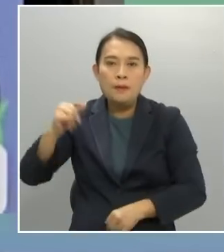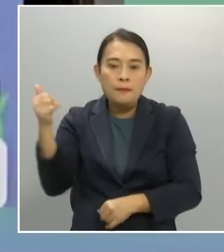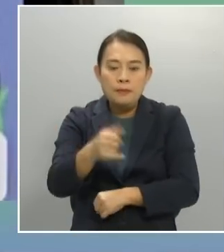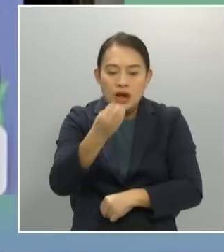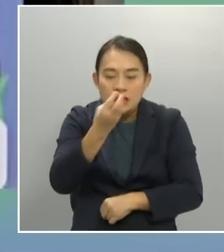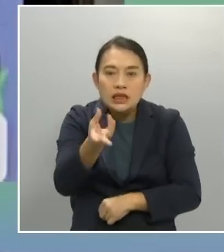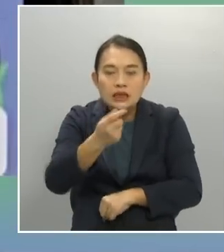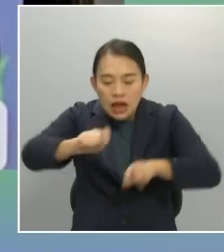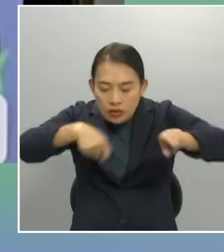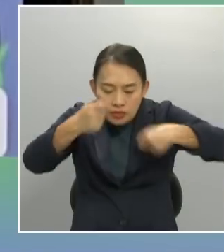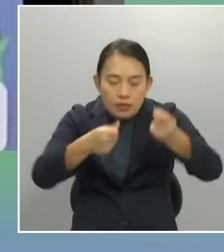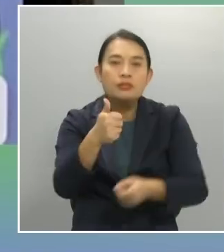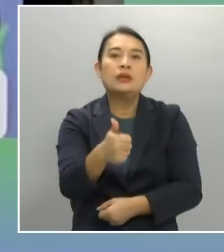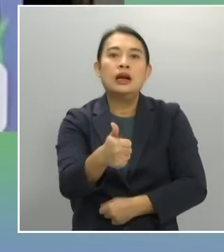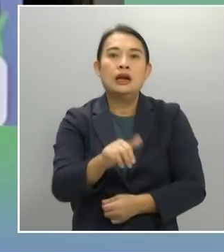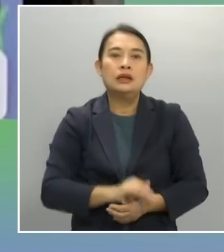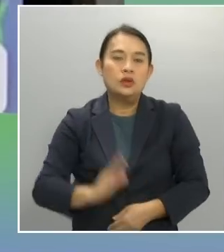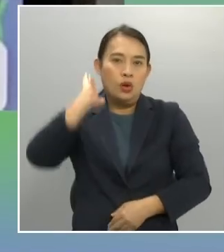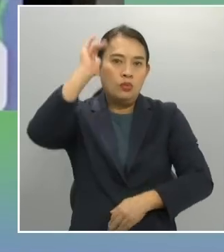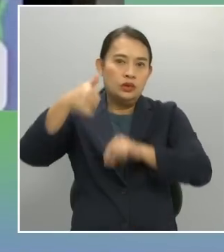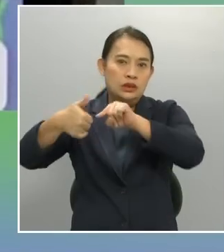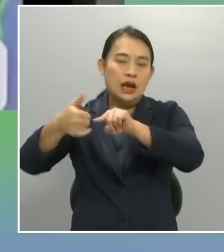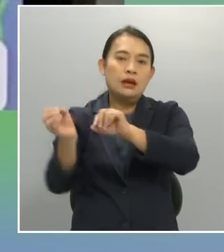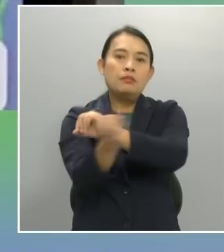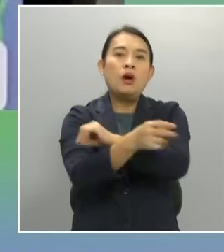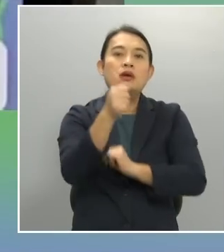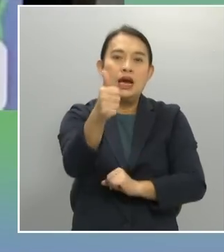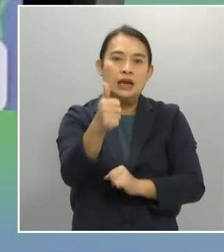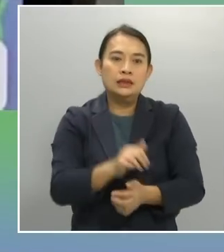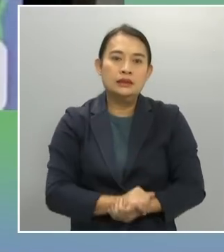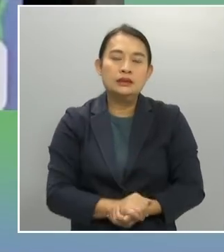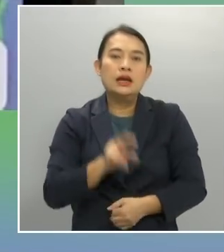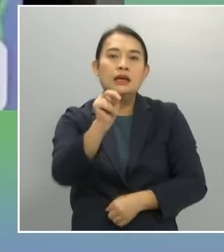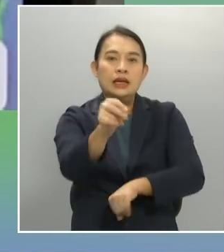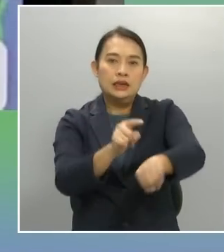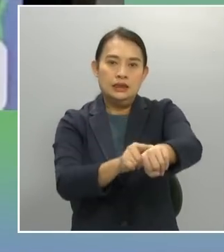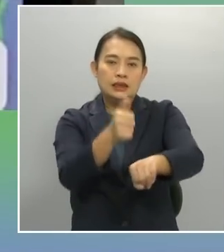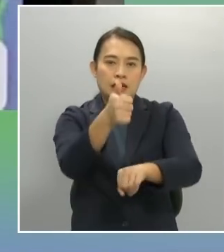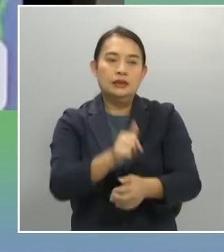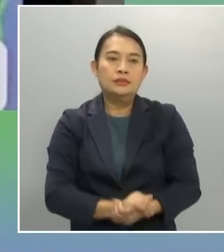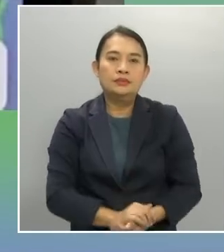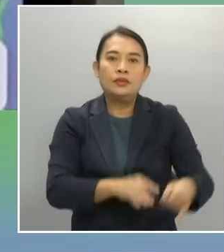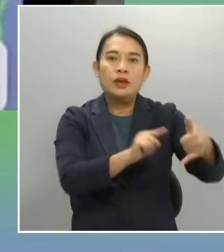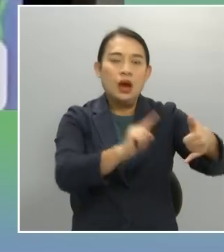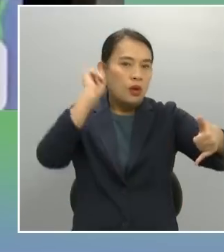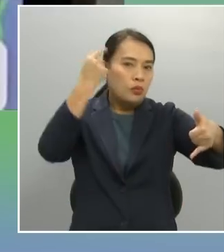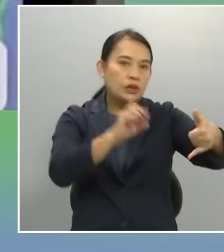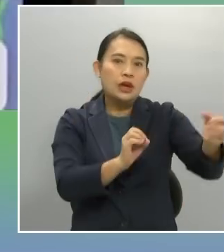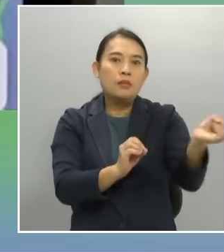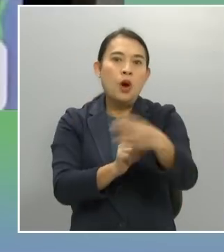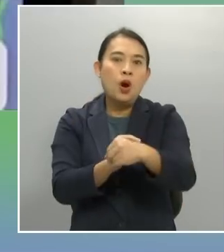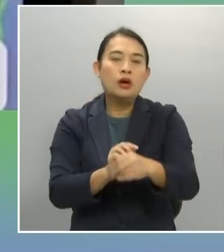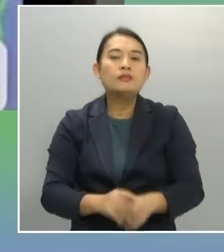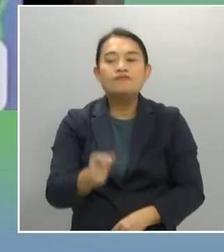กันก่อนได้นะจ๊ะฝั่งชายก็บอกได้เลยนัดไปนะฝั่งหญิงก็บอกจ๊ะผัว